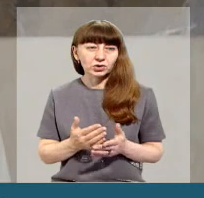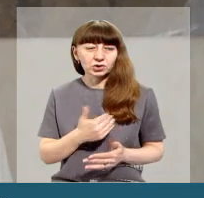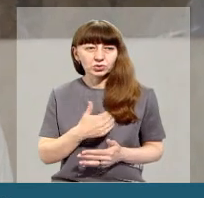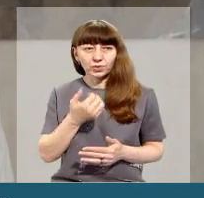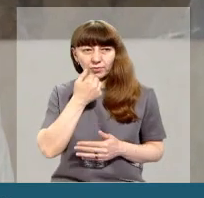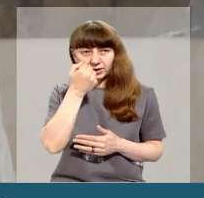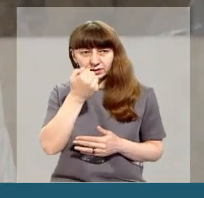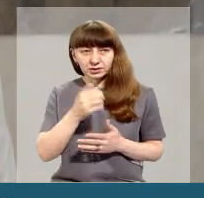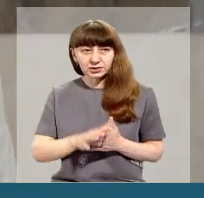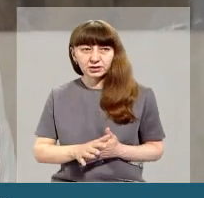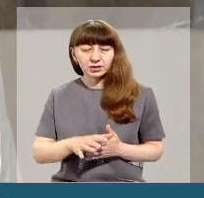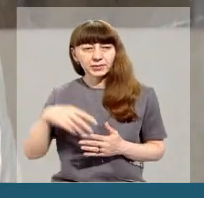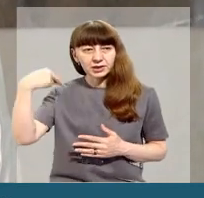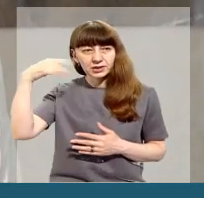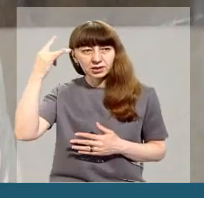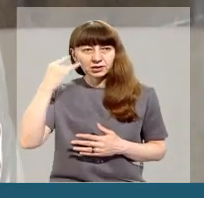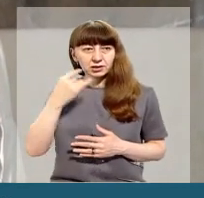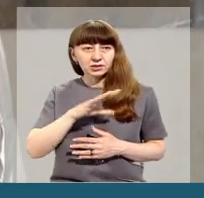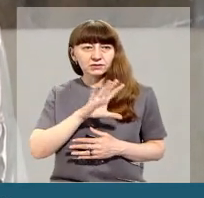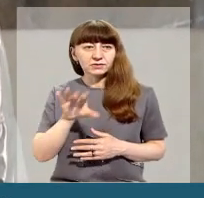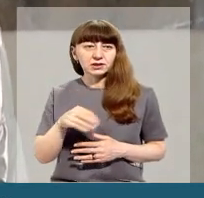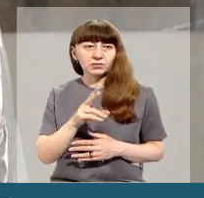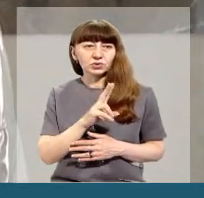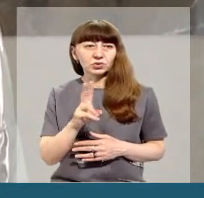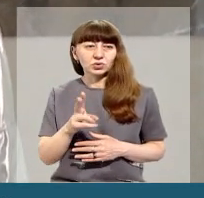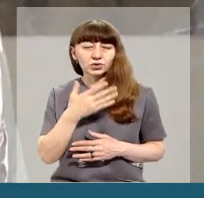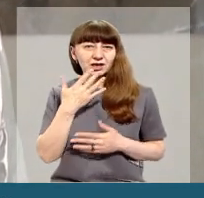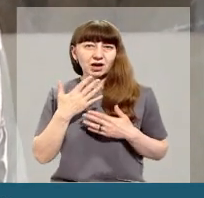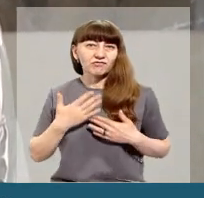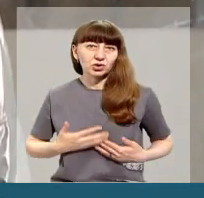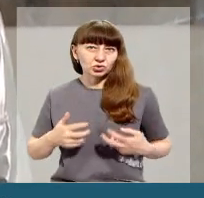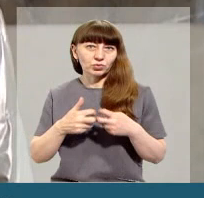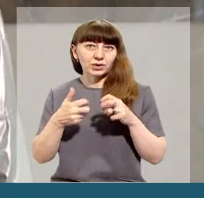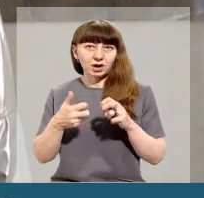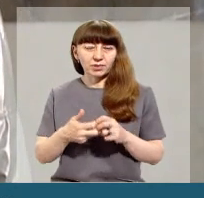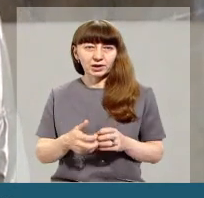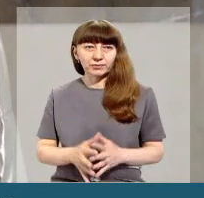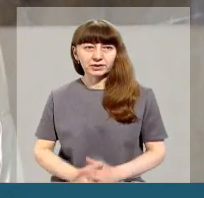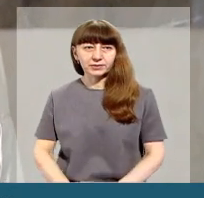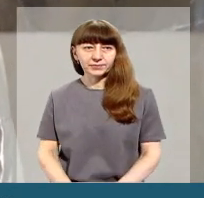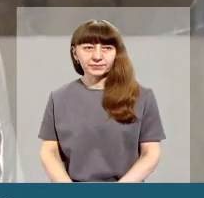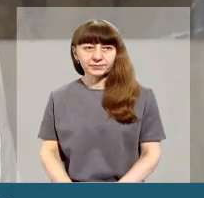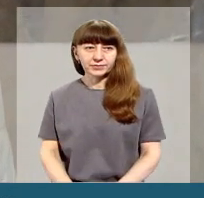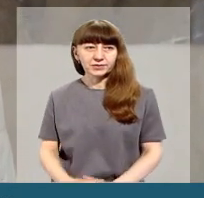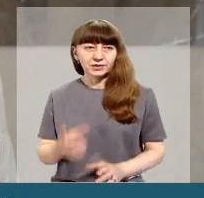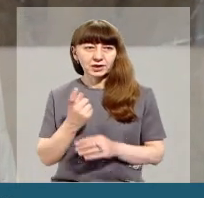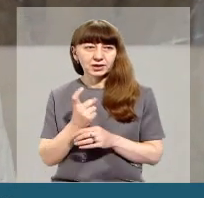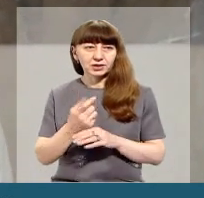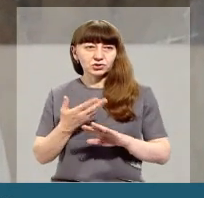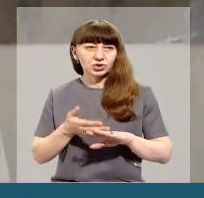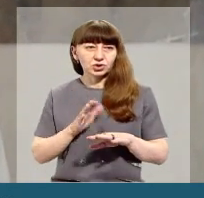большое спасибо нашему президенту и всем, кто неравнодушен к нашему горю. Конечно, это